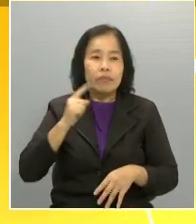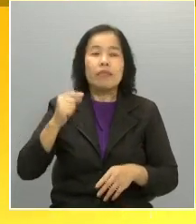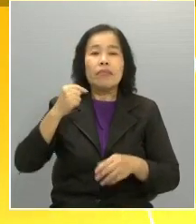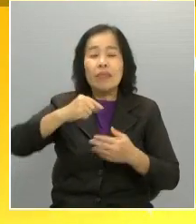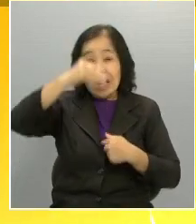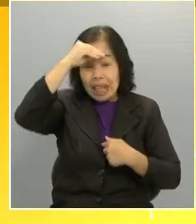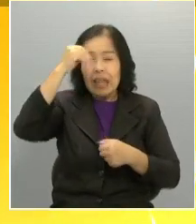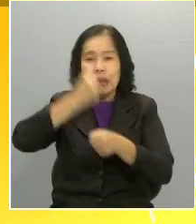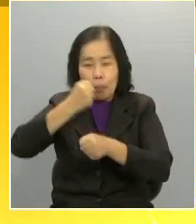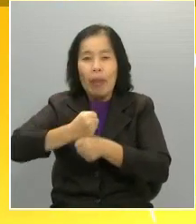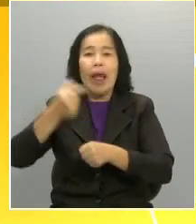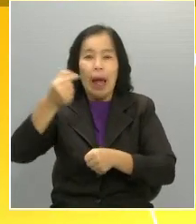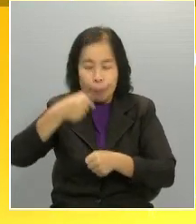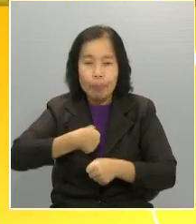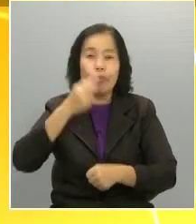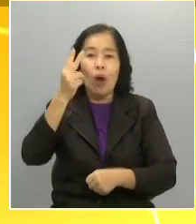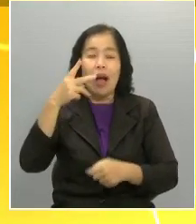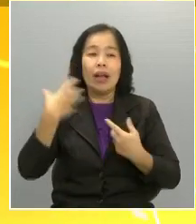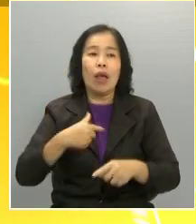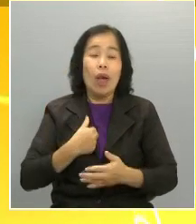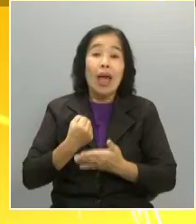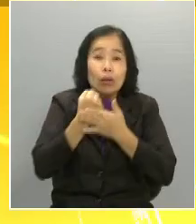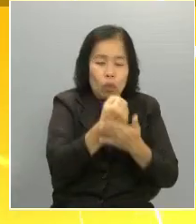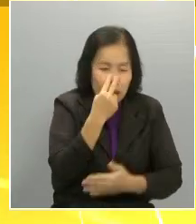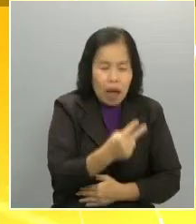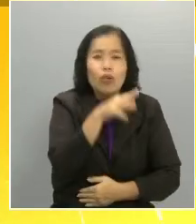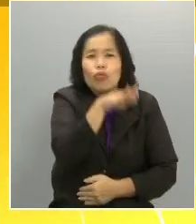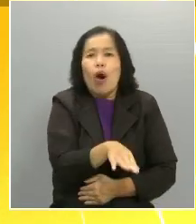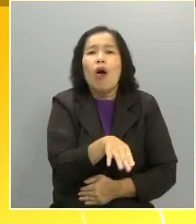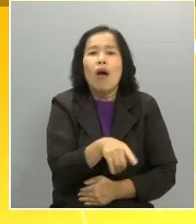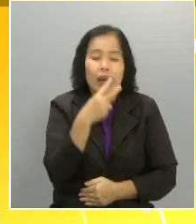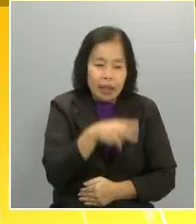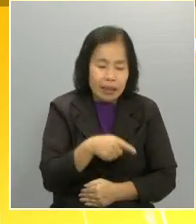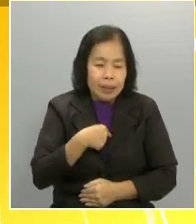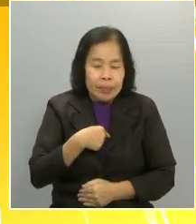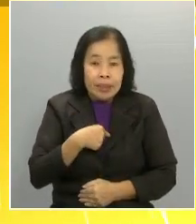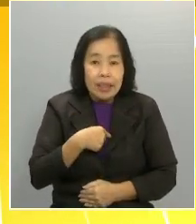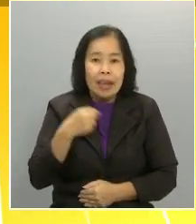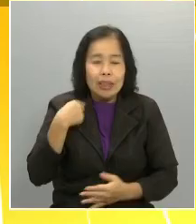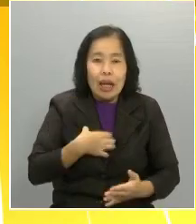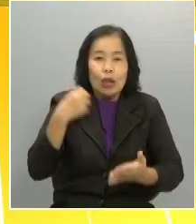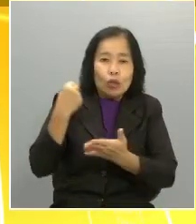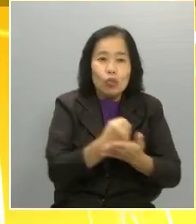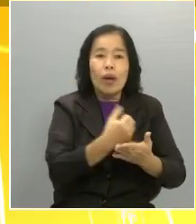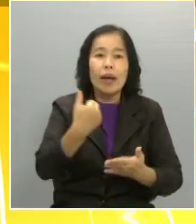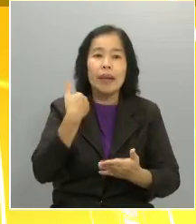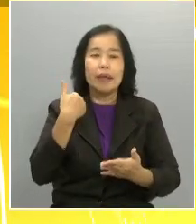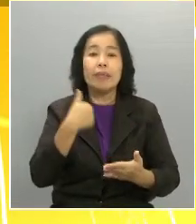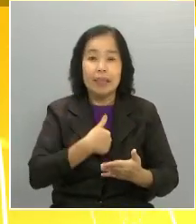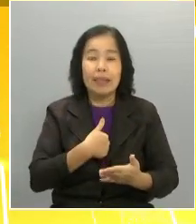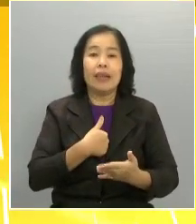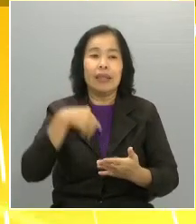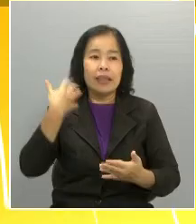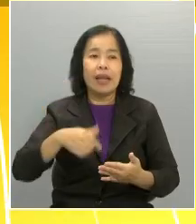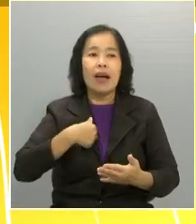เหลือน้องเลยจังหวะนั้นก็คือเข้าไปพยายามที่จะไม่แตะตัวน้องเพราะว่าจะดูว่ากระแสไฟมันถึงแค่ไหนก็เ